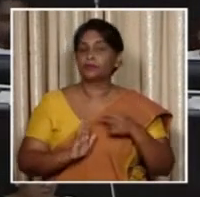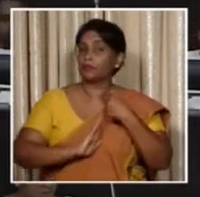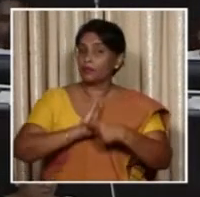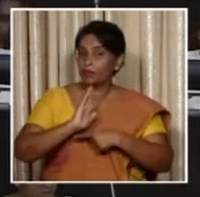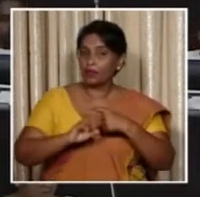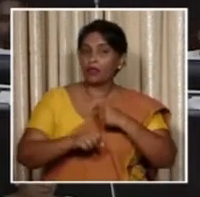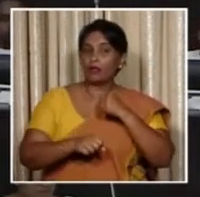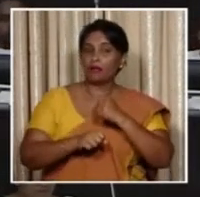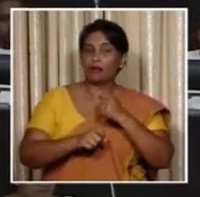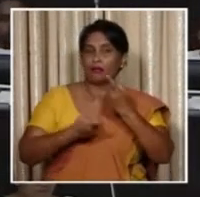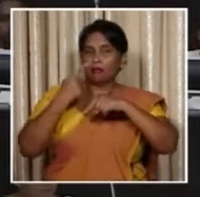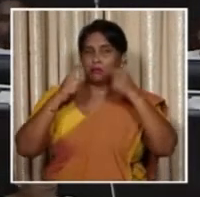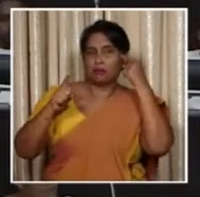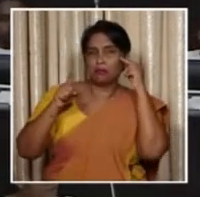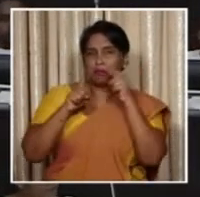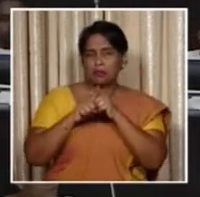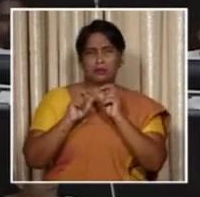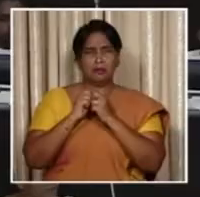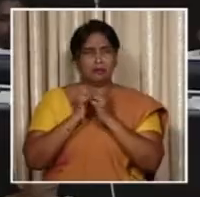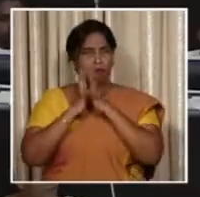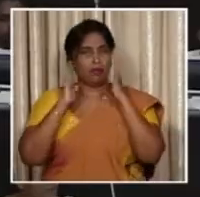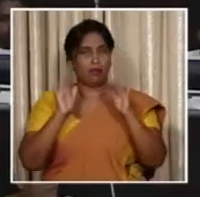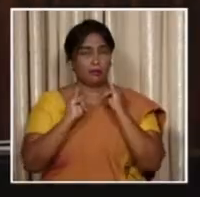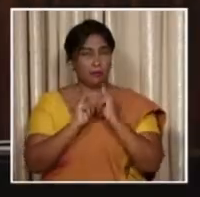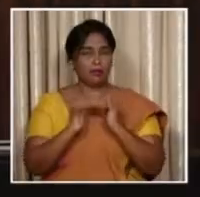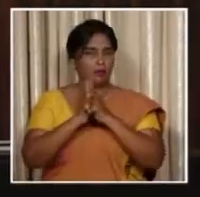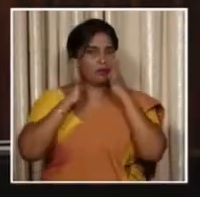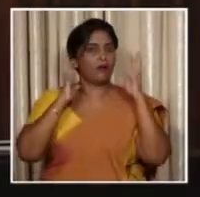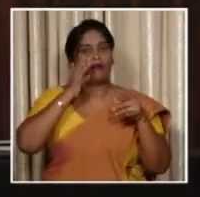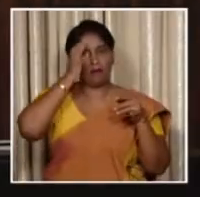ලංකාවේ ආන්දෝලනයට තුඩු දී තියෙන අපරාධ විශාල ප්‍රමාණයක් තිබෙනවා.